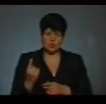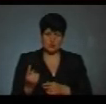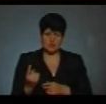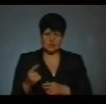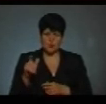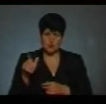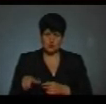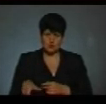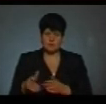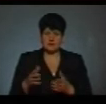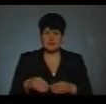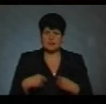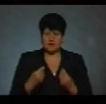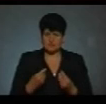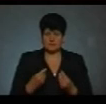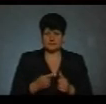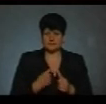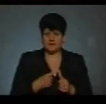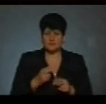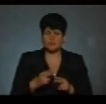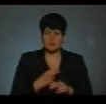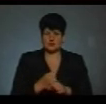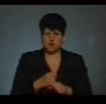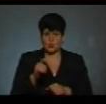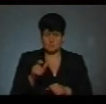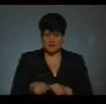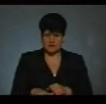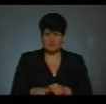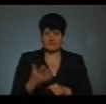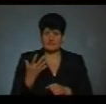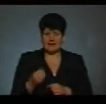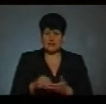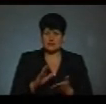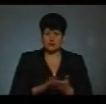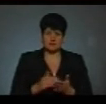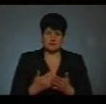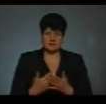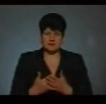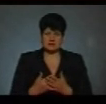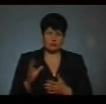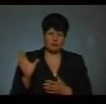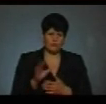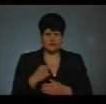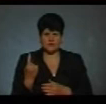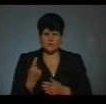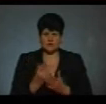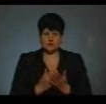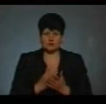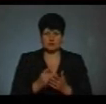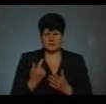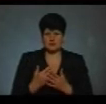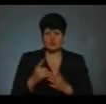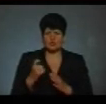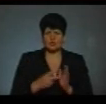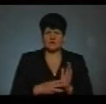2351 особа, яка їм надано статус безробітного. Зараз приблизно в день реєструється по всій обласній службі зайнятості біля